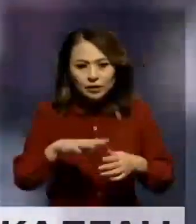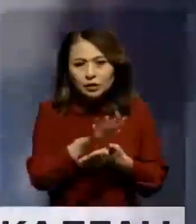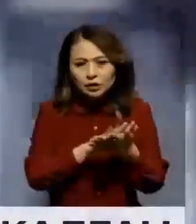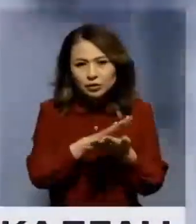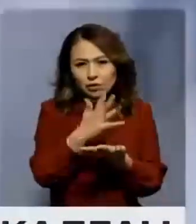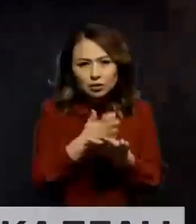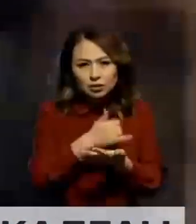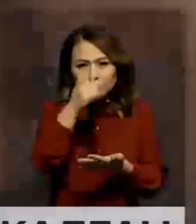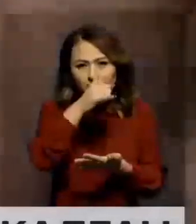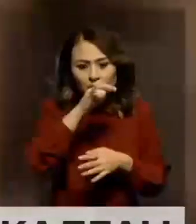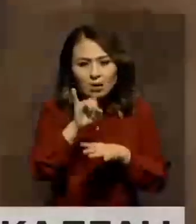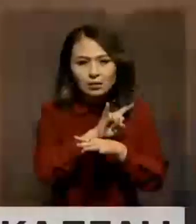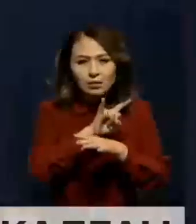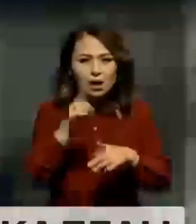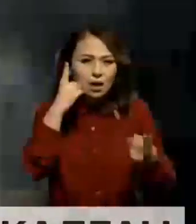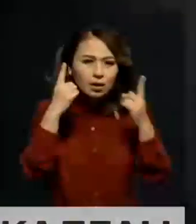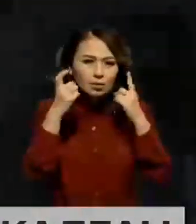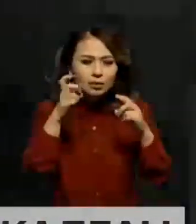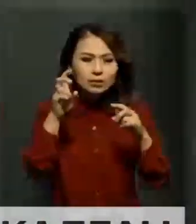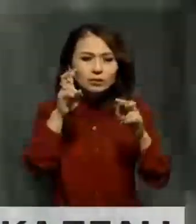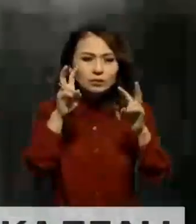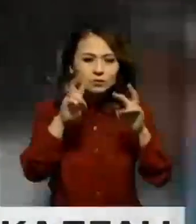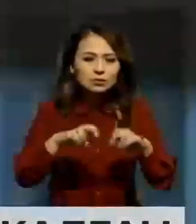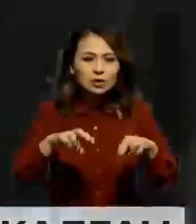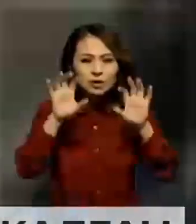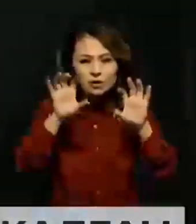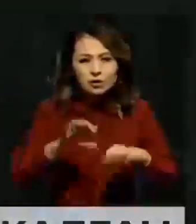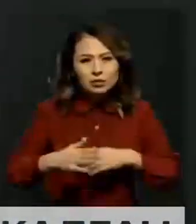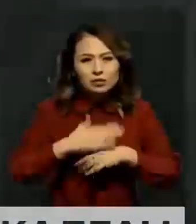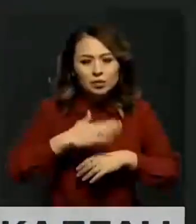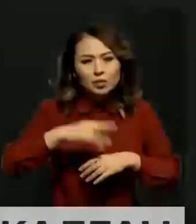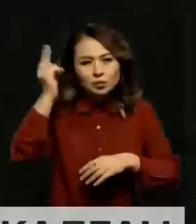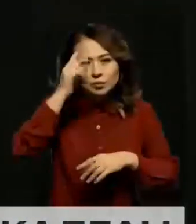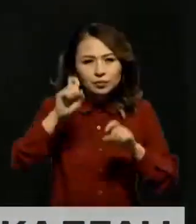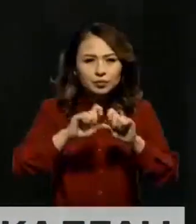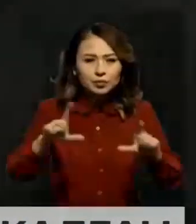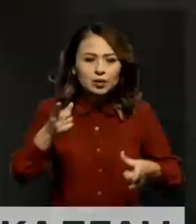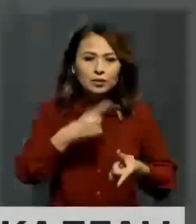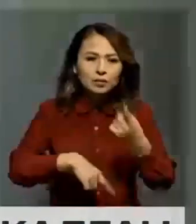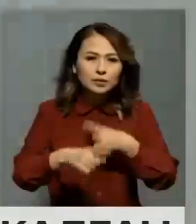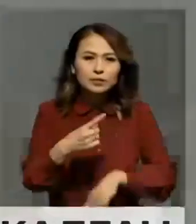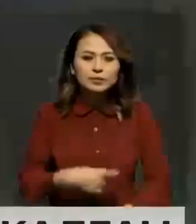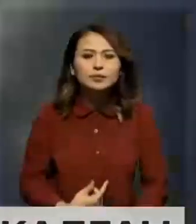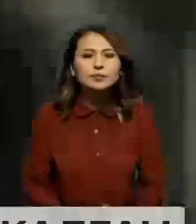ештеңе табылмады. Енді жалған ақпарат таратқан азамат заң алдында жауап береді. Ал оқушылар мектебіне оралды.